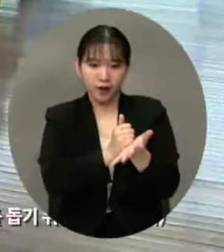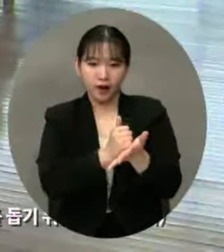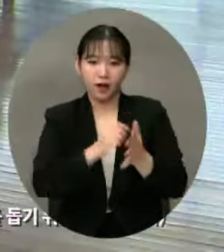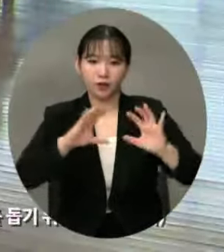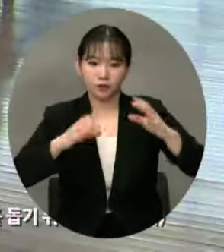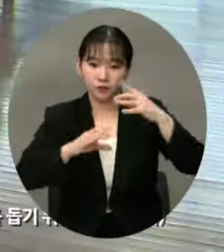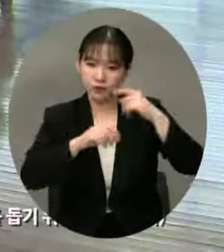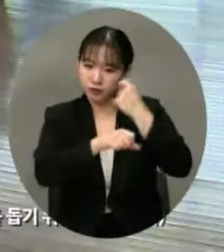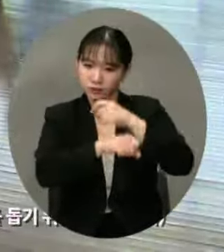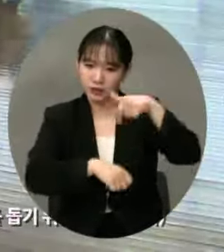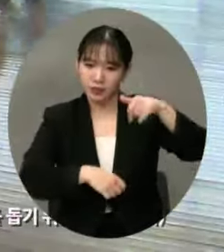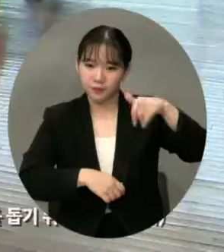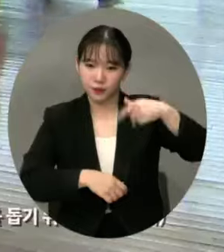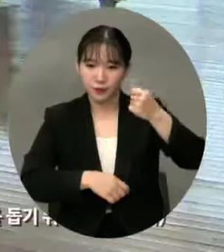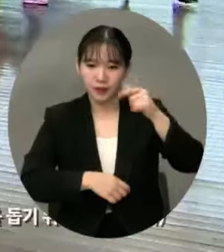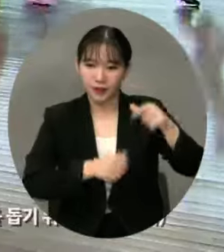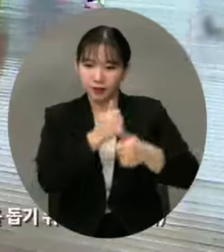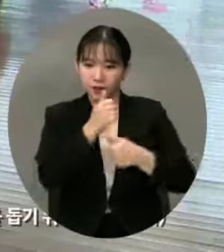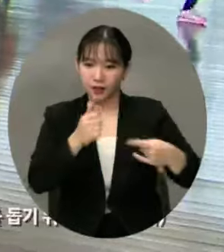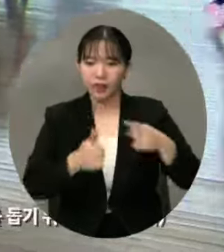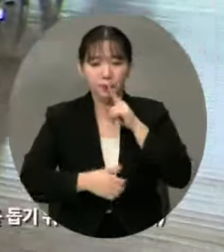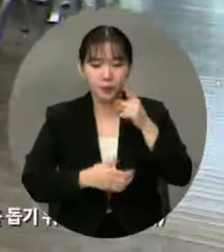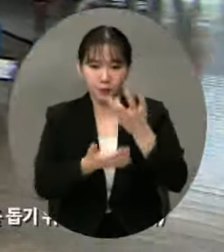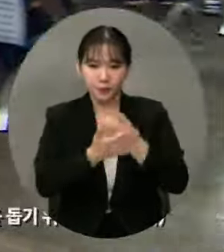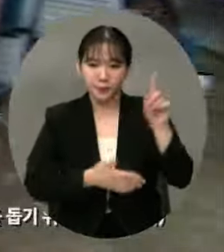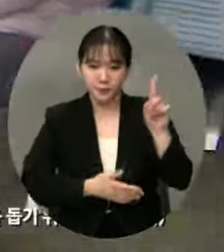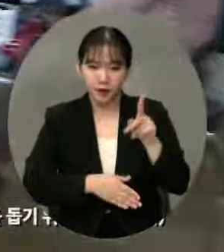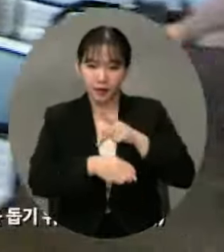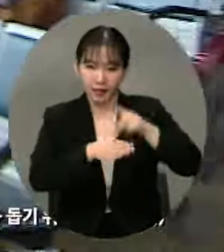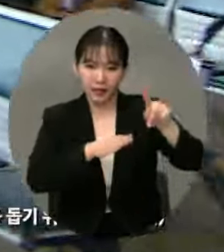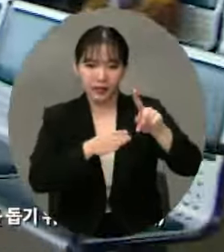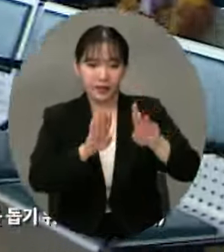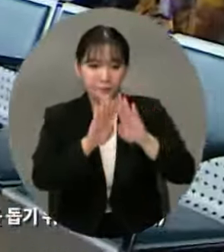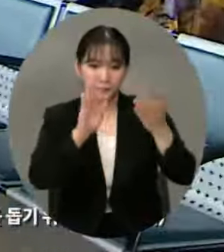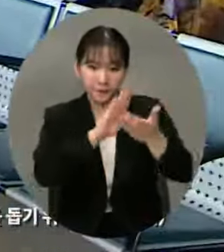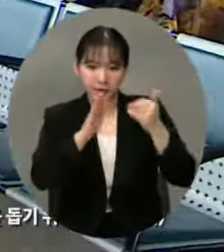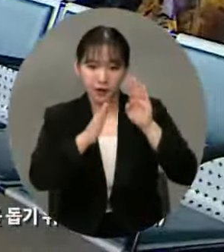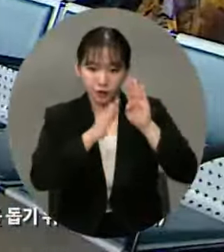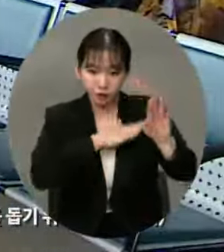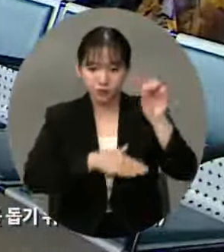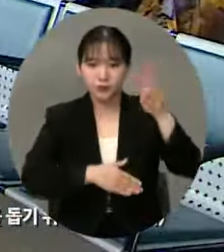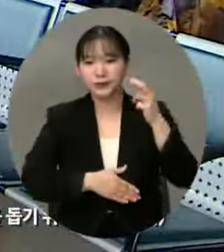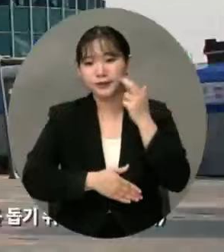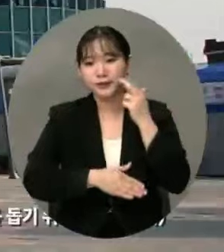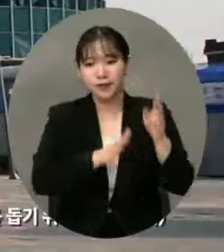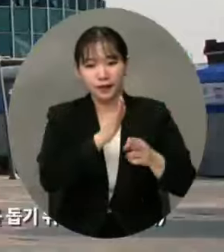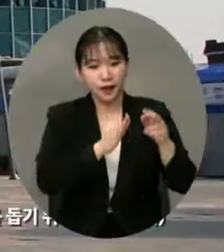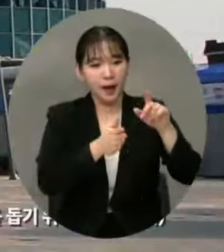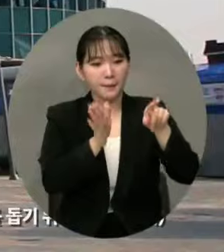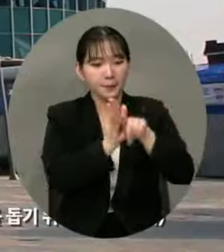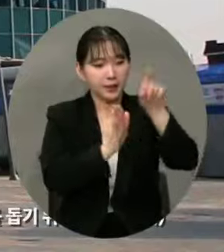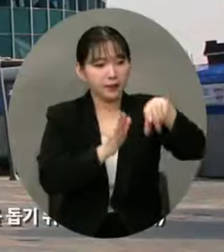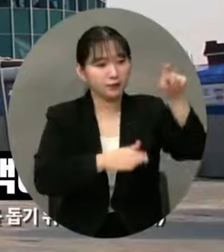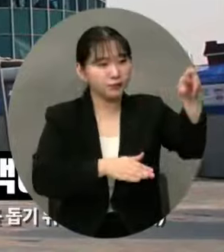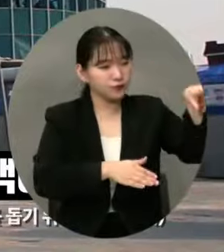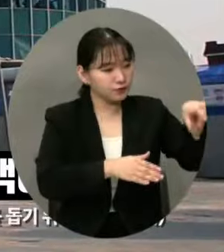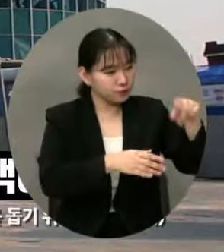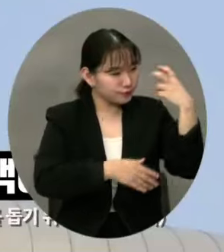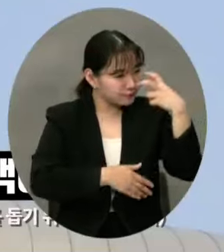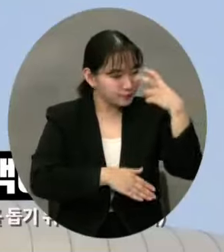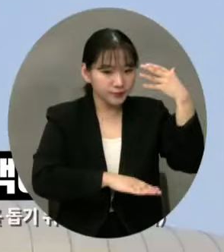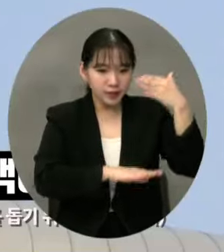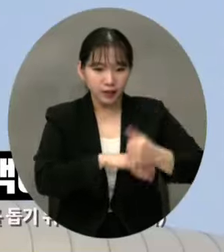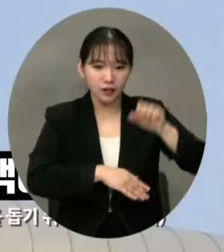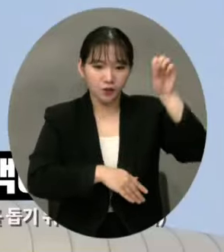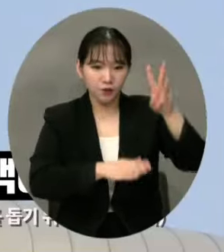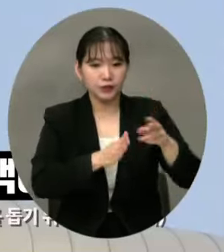국토연구원 김종학 연구위원회 보고서에 따르면 KTX 호남선 개통 전후 광주 송정역 주변의 신용카드 사용 빅데이터를 분석한 결과